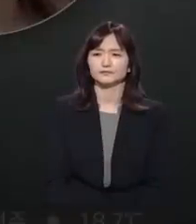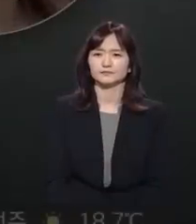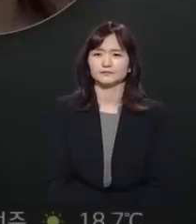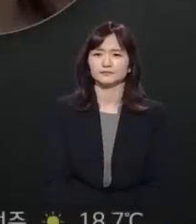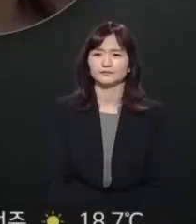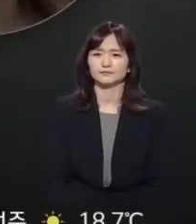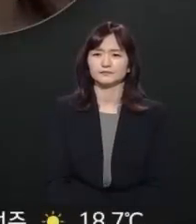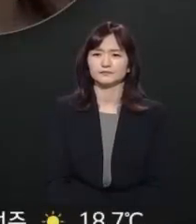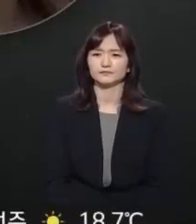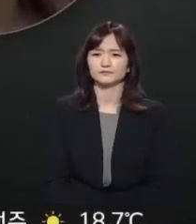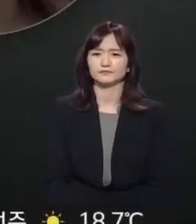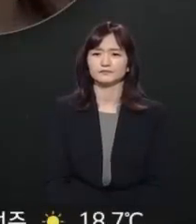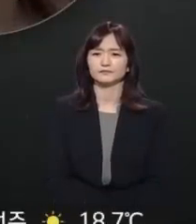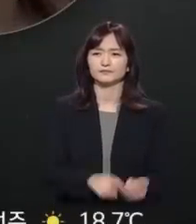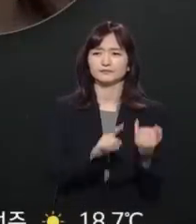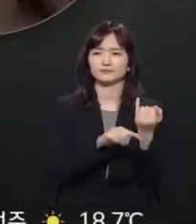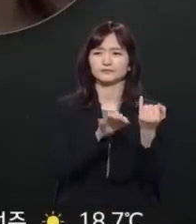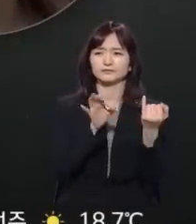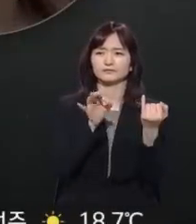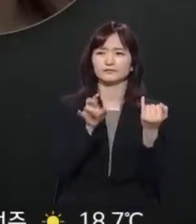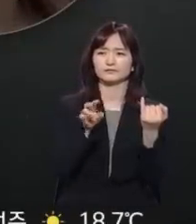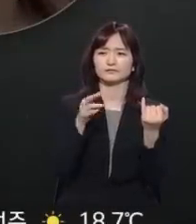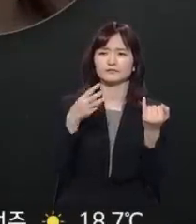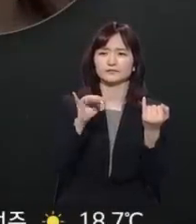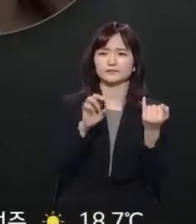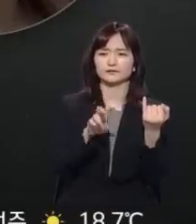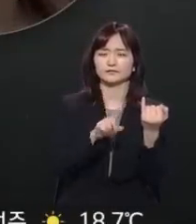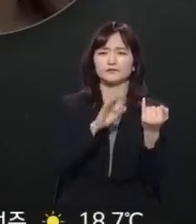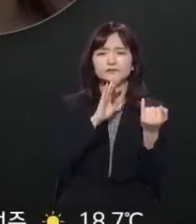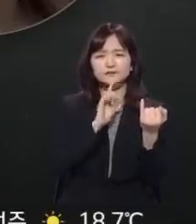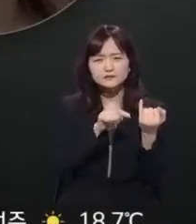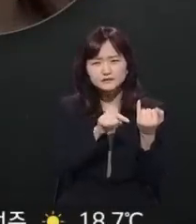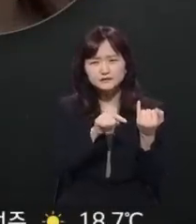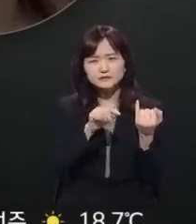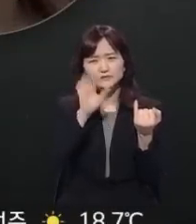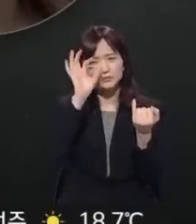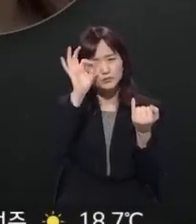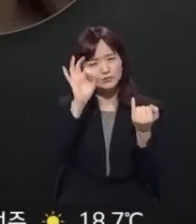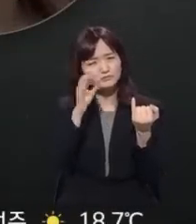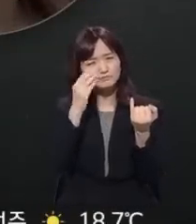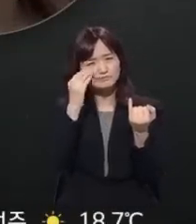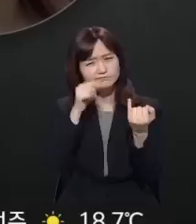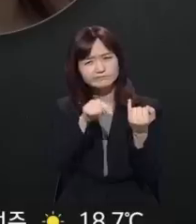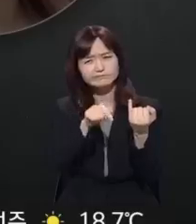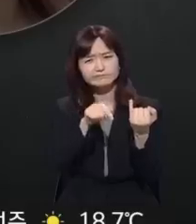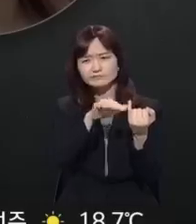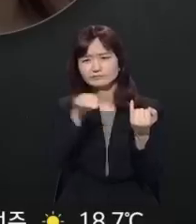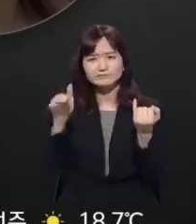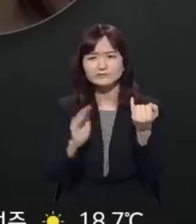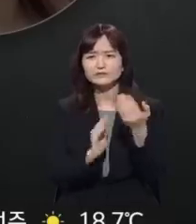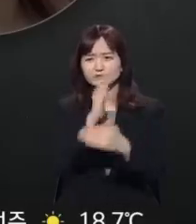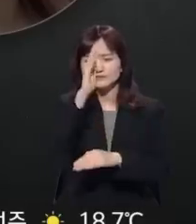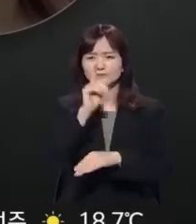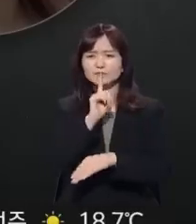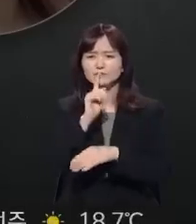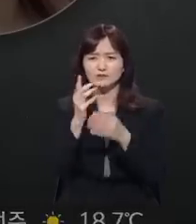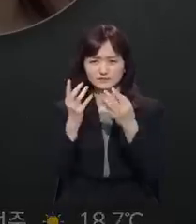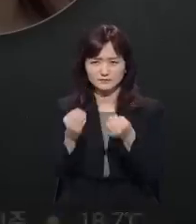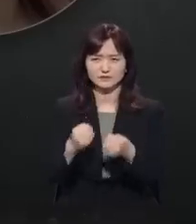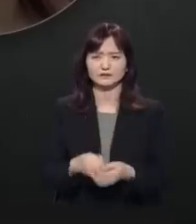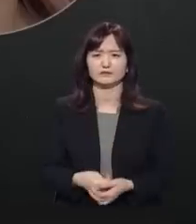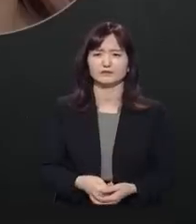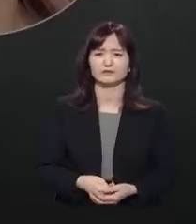근데 예림아, 나는 진짜 어리잖아. 보고 이상하게 선 넘는다는 말이 너무